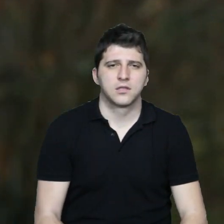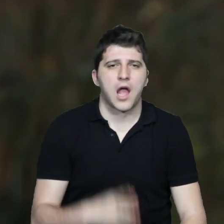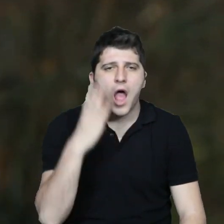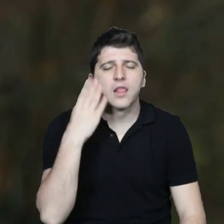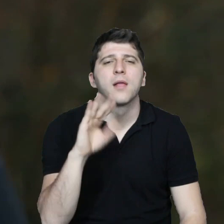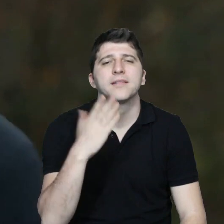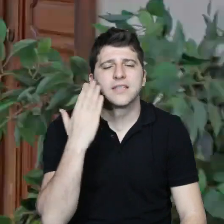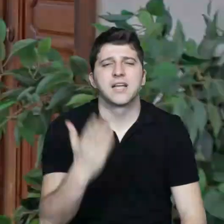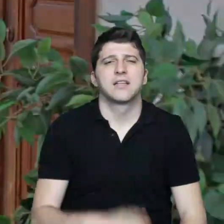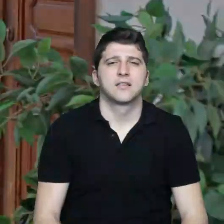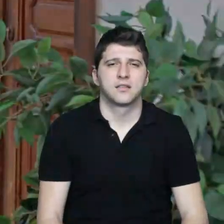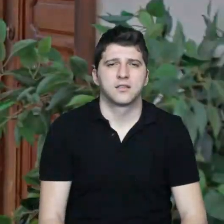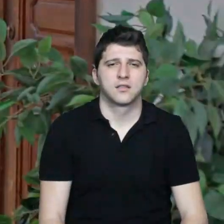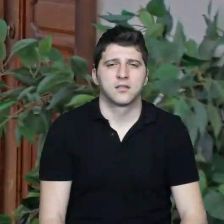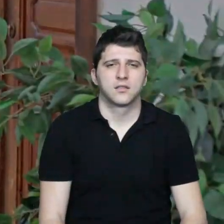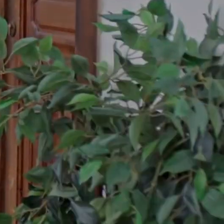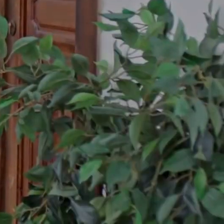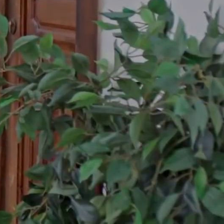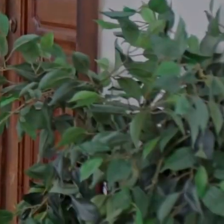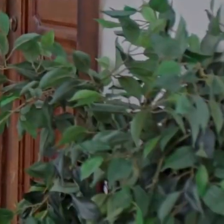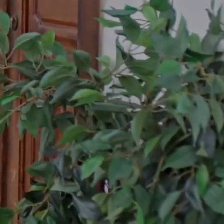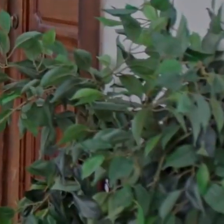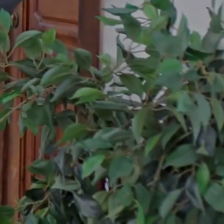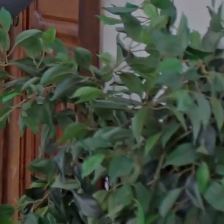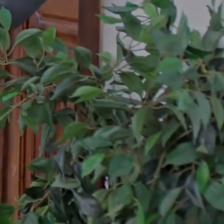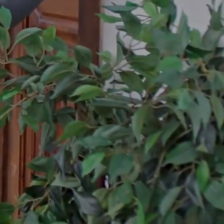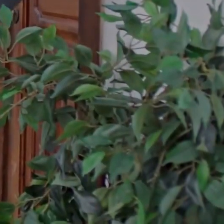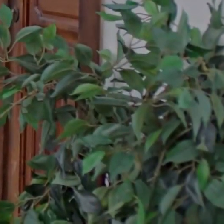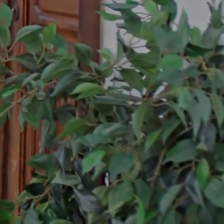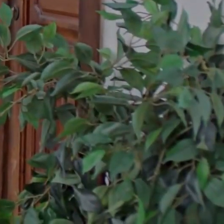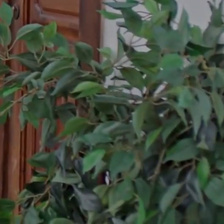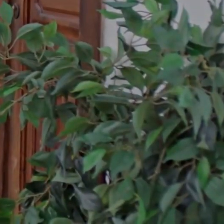Anlamadın da zaten. Yürüyor. Kübra İbrahim'in evine geldi.